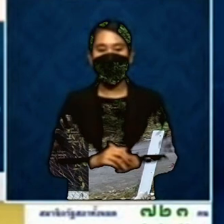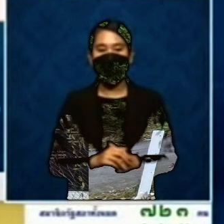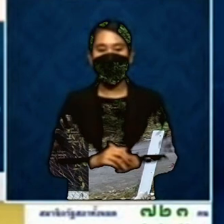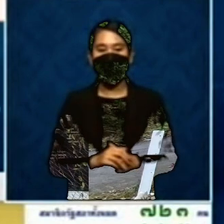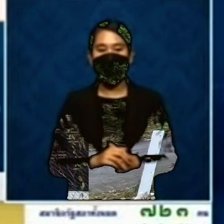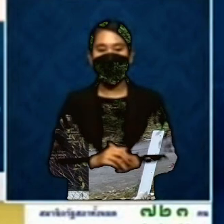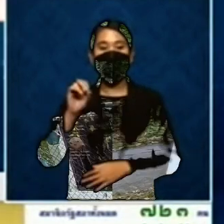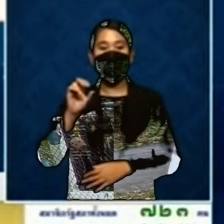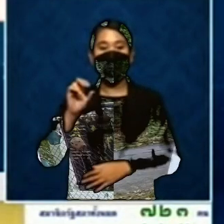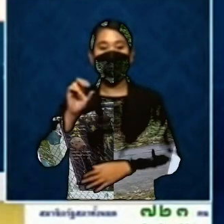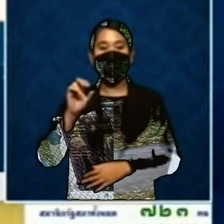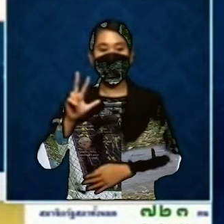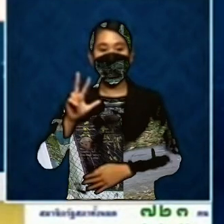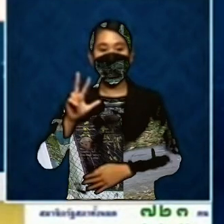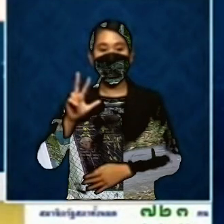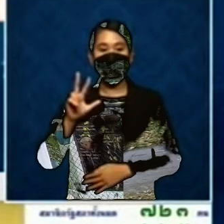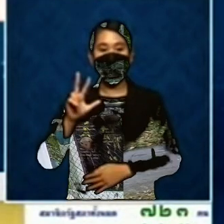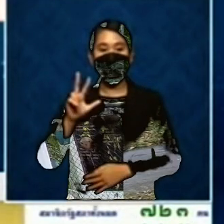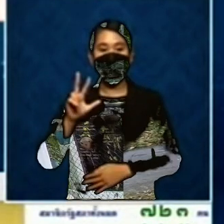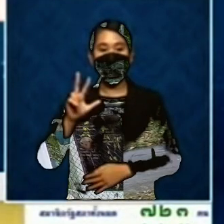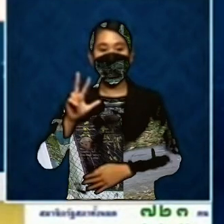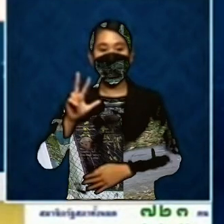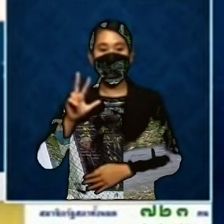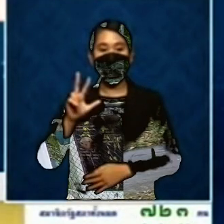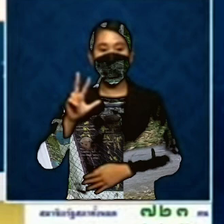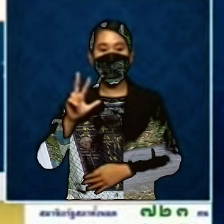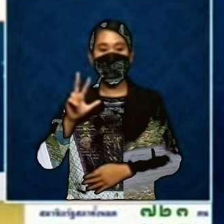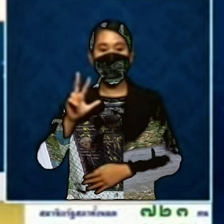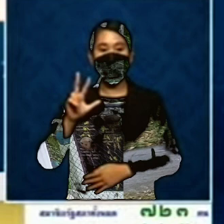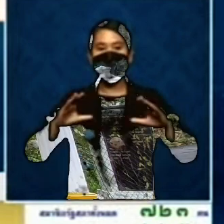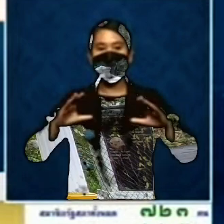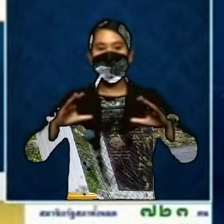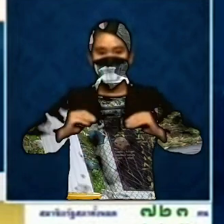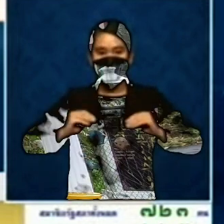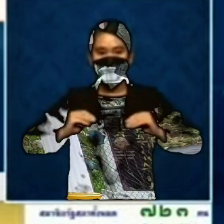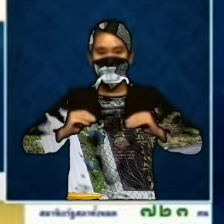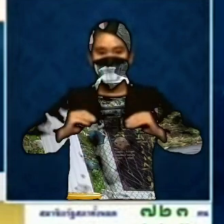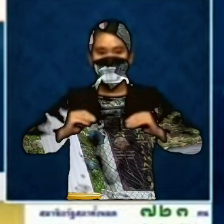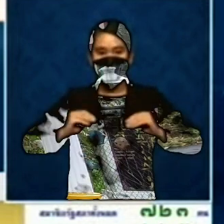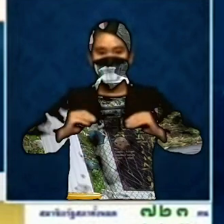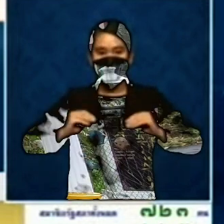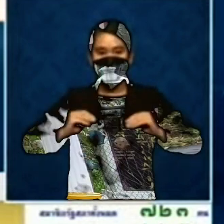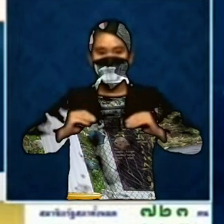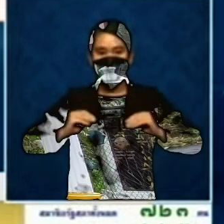253นายนวรัตน์พงษ์ไพบูลย ์รับหลักการครับ